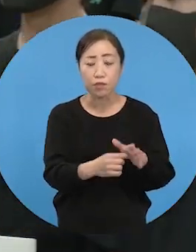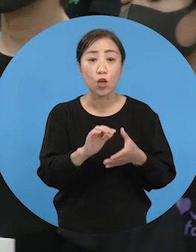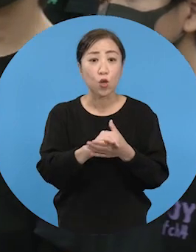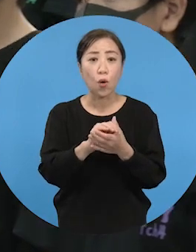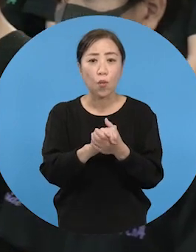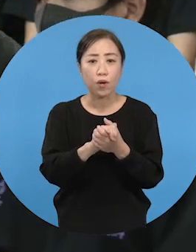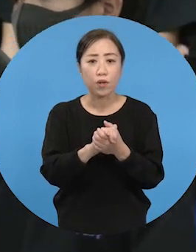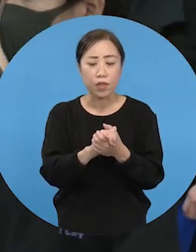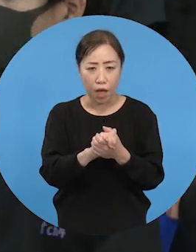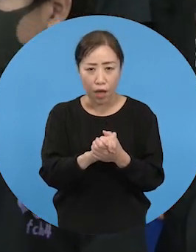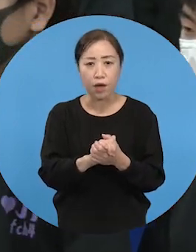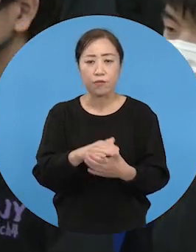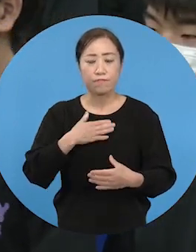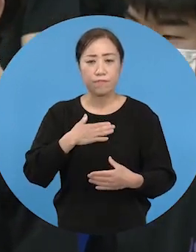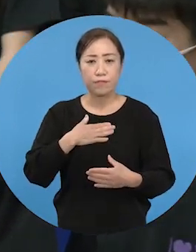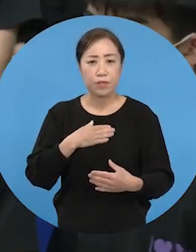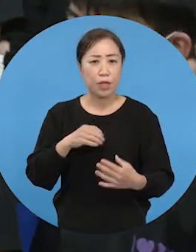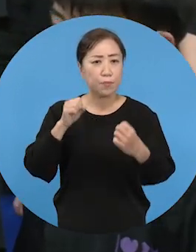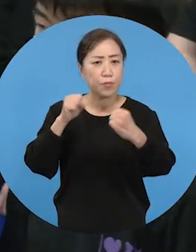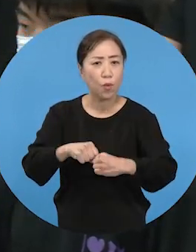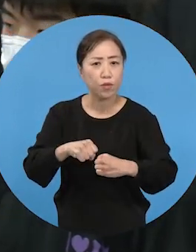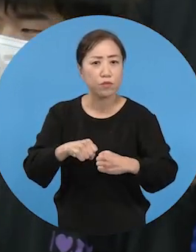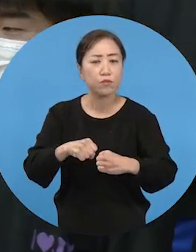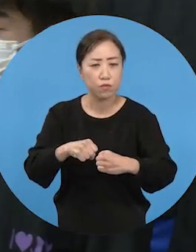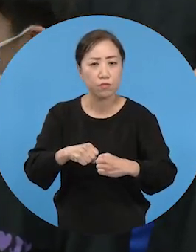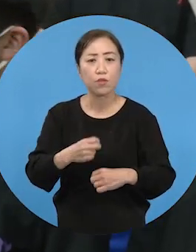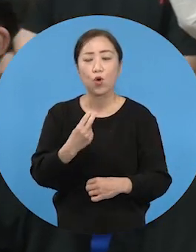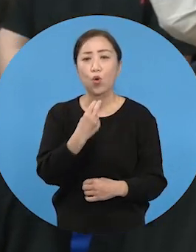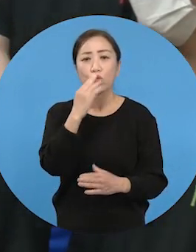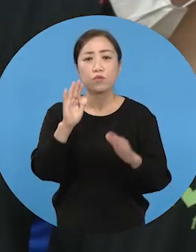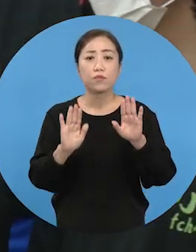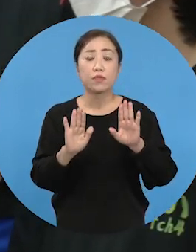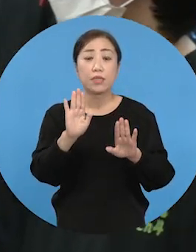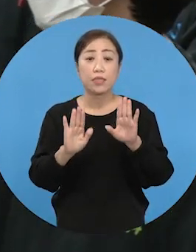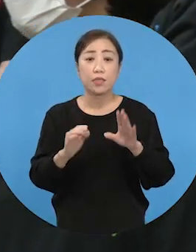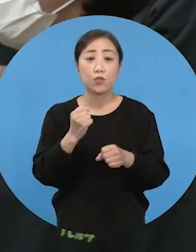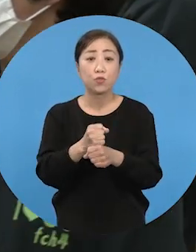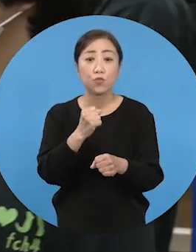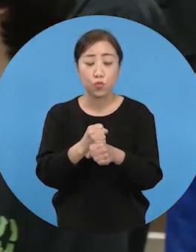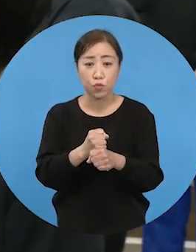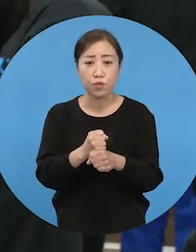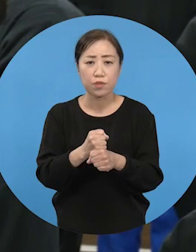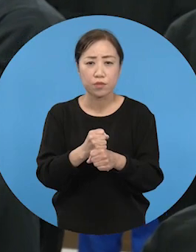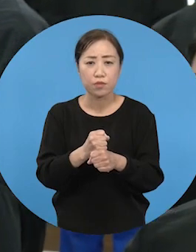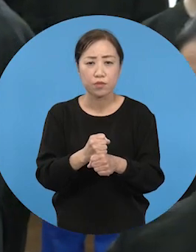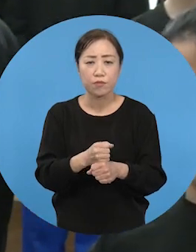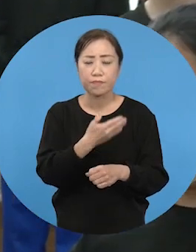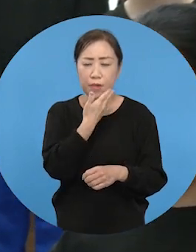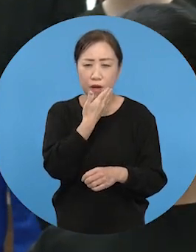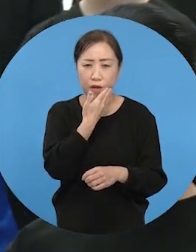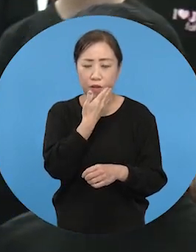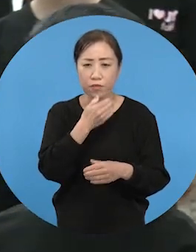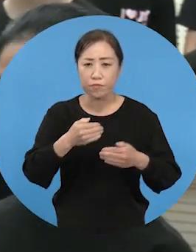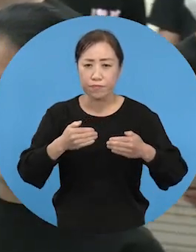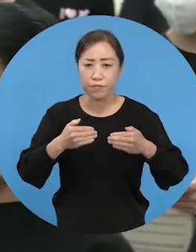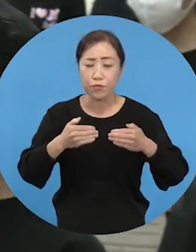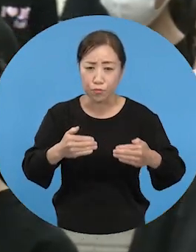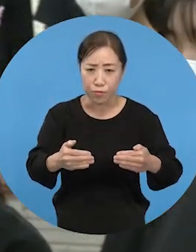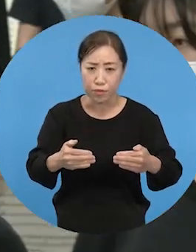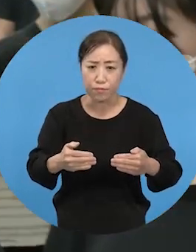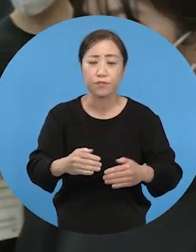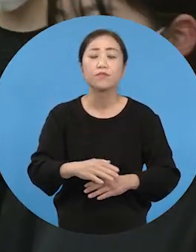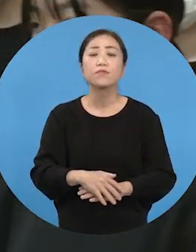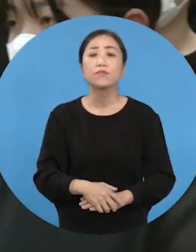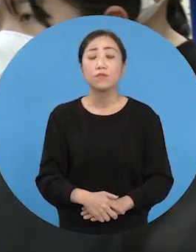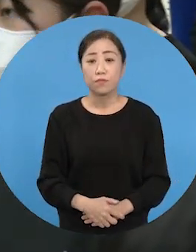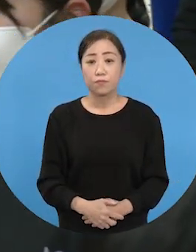友達をこう認めるっていう、そういうことをすごく引き出すような空気というか、そういう空